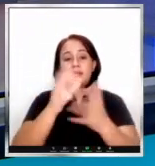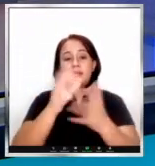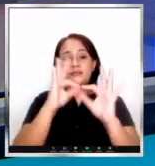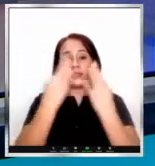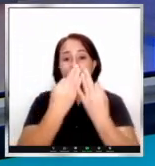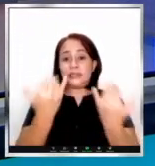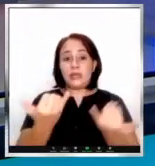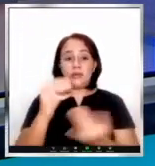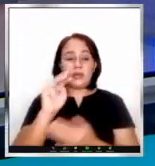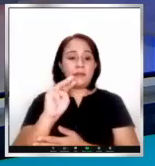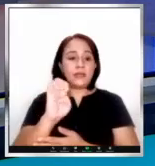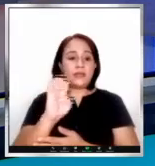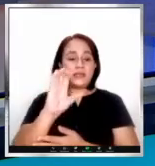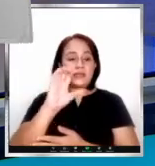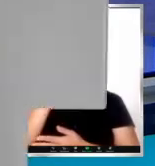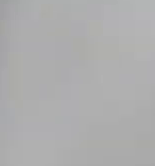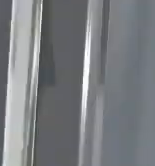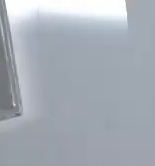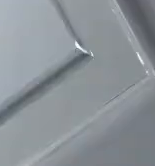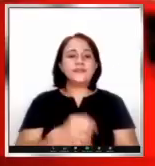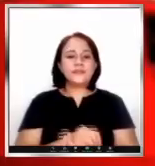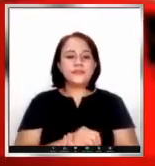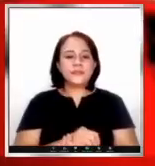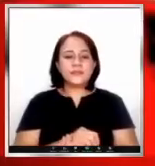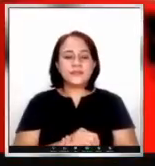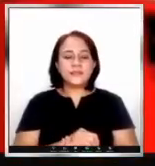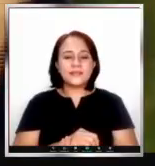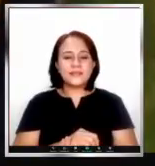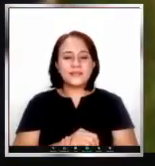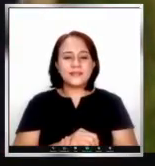Yan ang chika ni Aubrey Carampel.